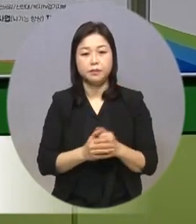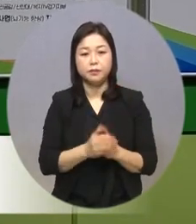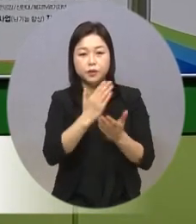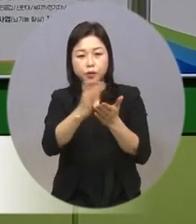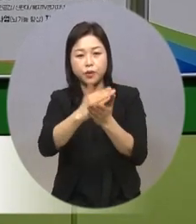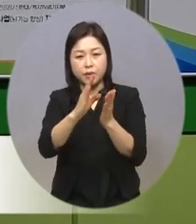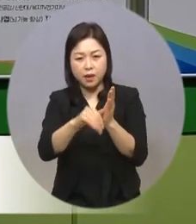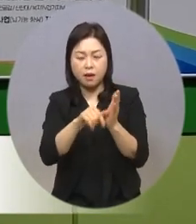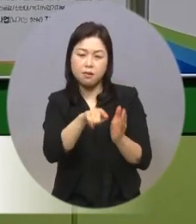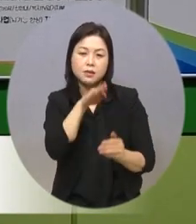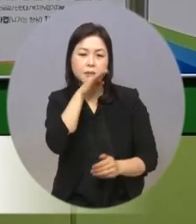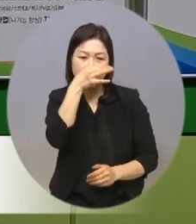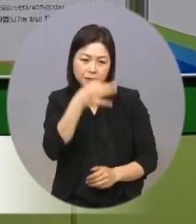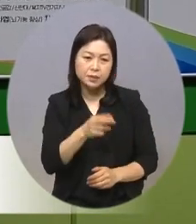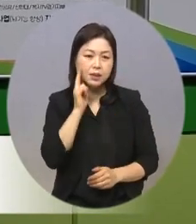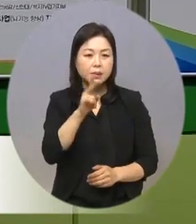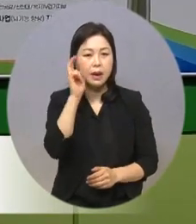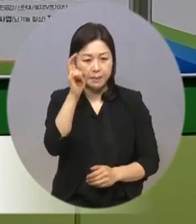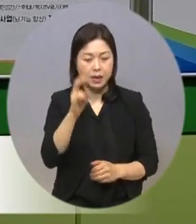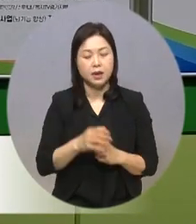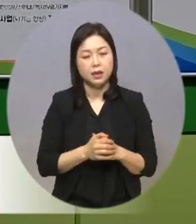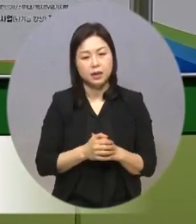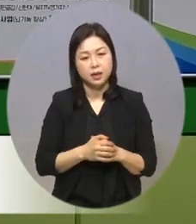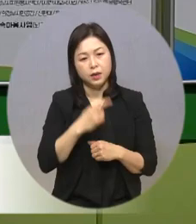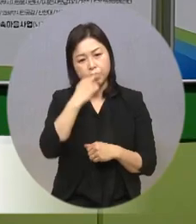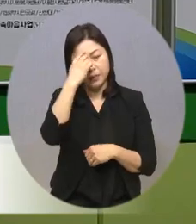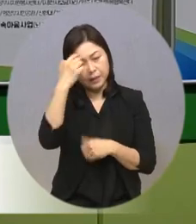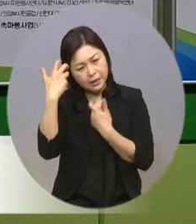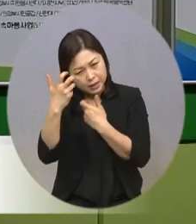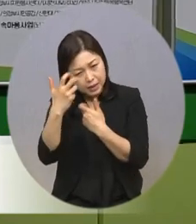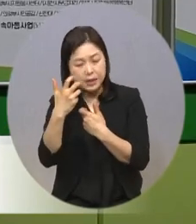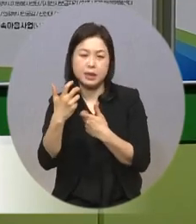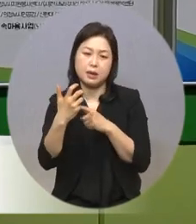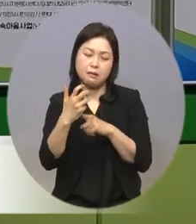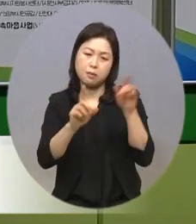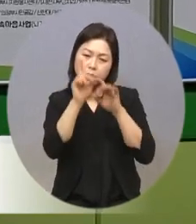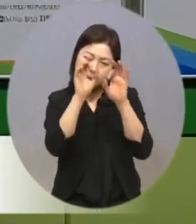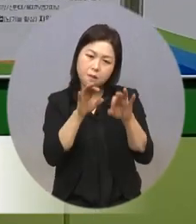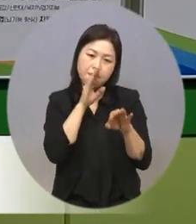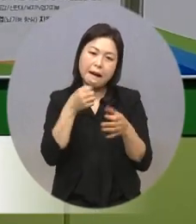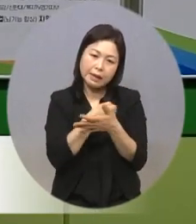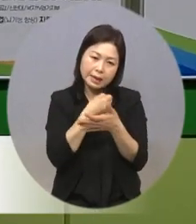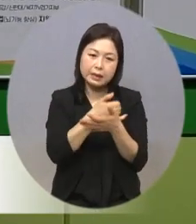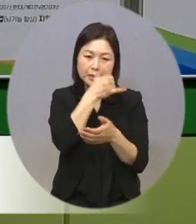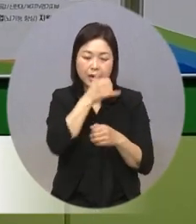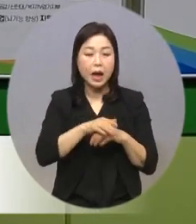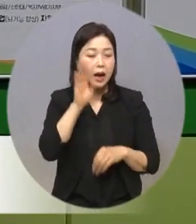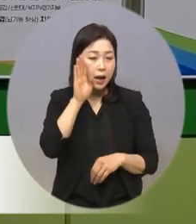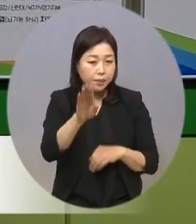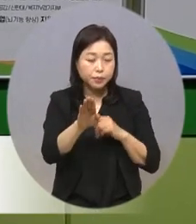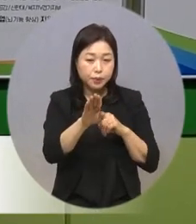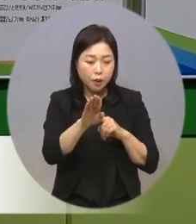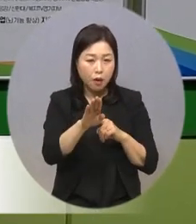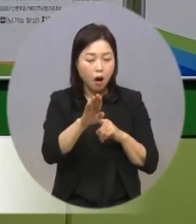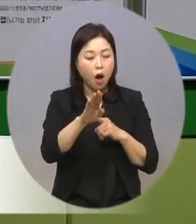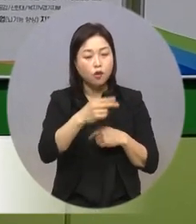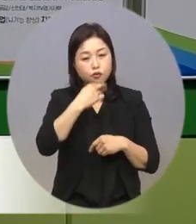이분이 얼마나 힘들었으면 이렇게 술에 의지하시고 참 안타깝습니다. 앞으로도 치료 잘